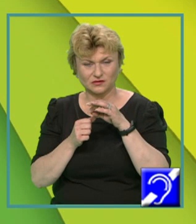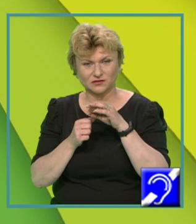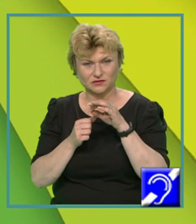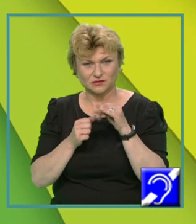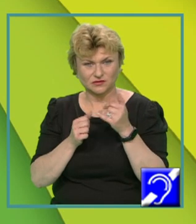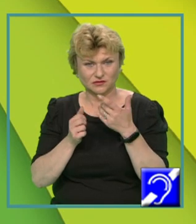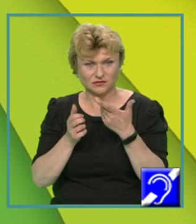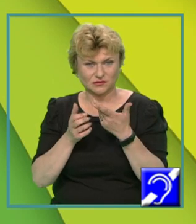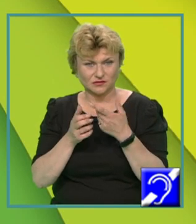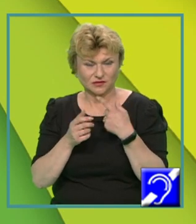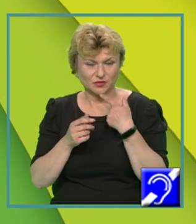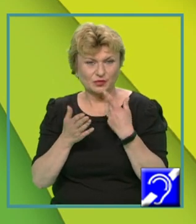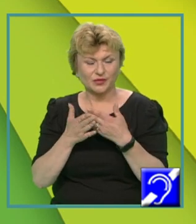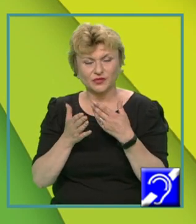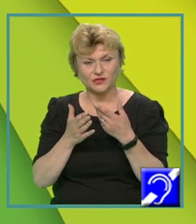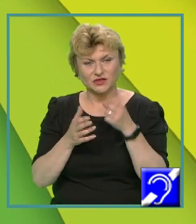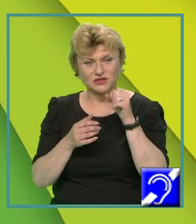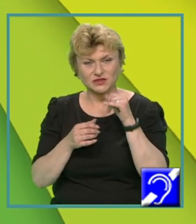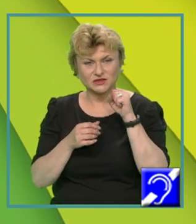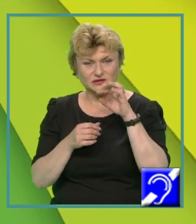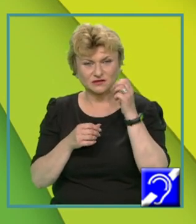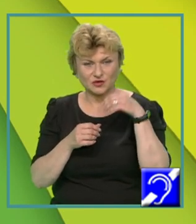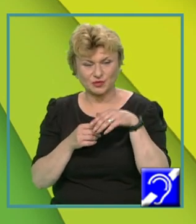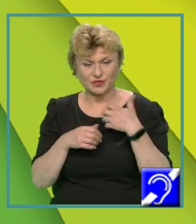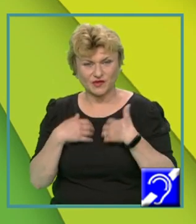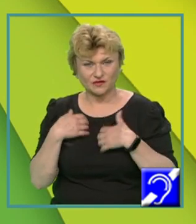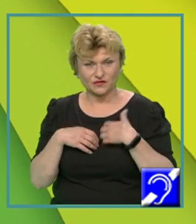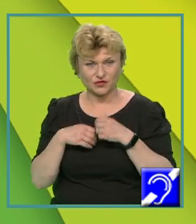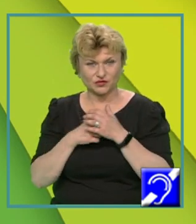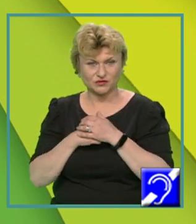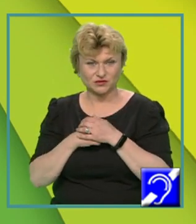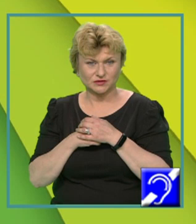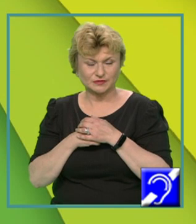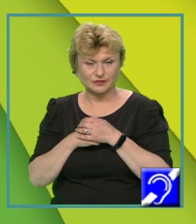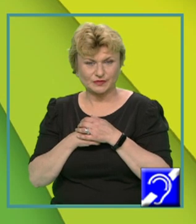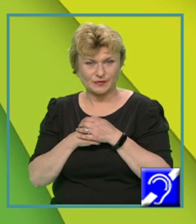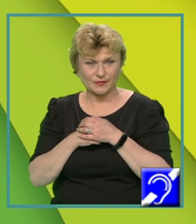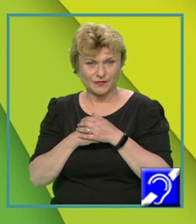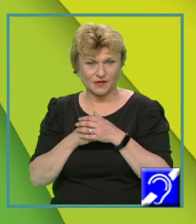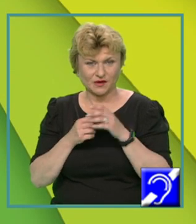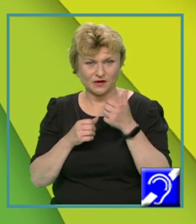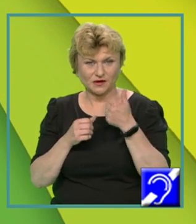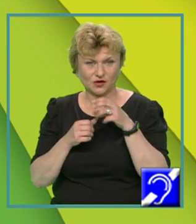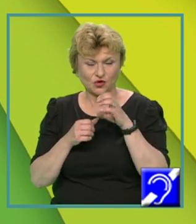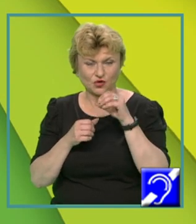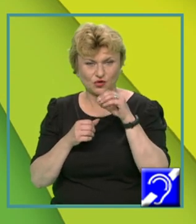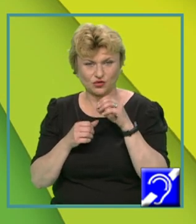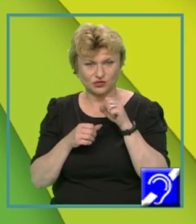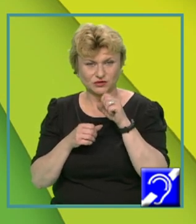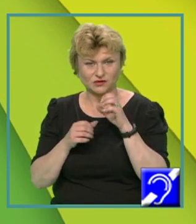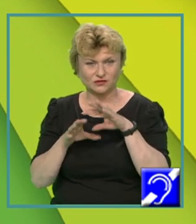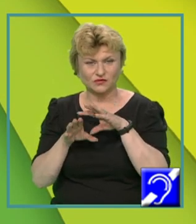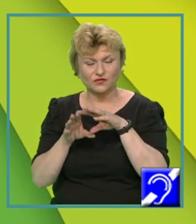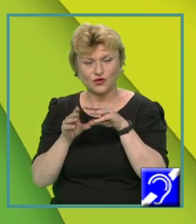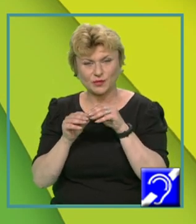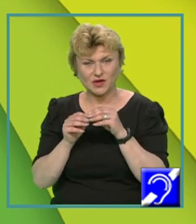pe care le-am învățat la sistemul nervos. Da, spinotalamic anterior, spinobulbar, da, spre creier. Acolo se formează senzația, aici, în